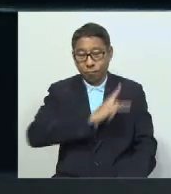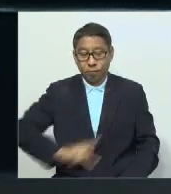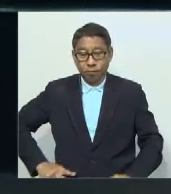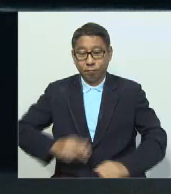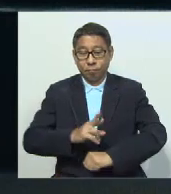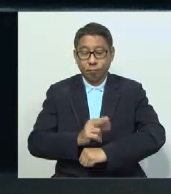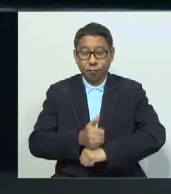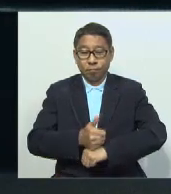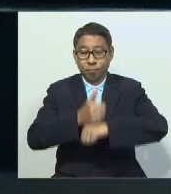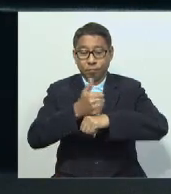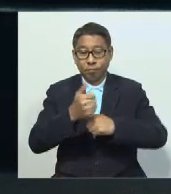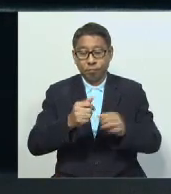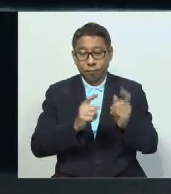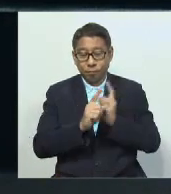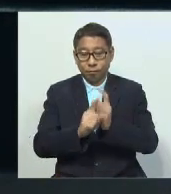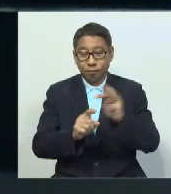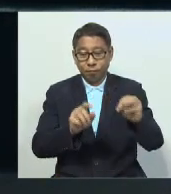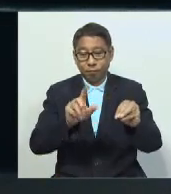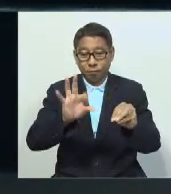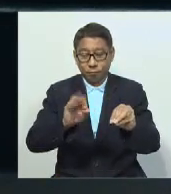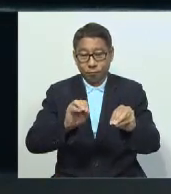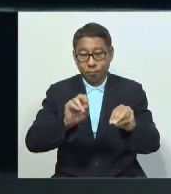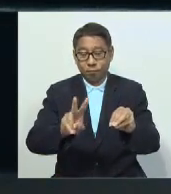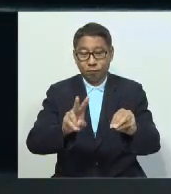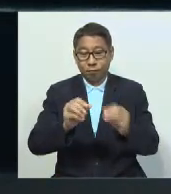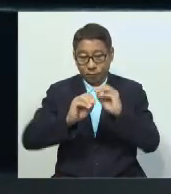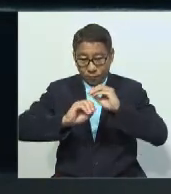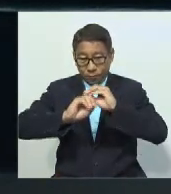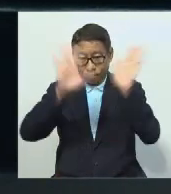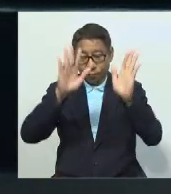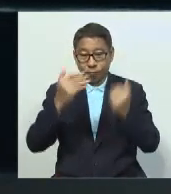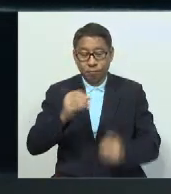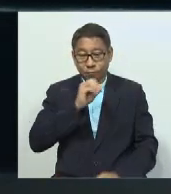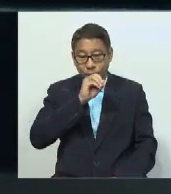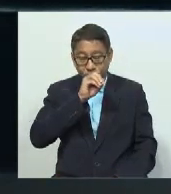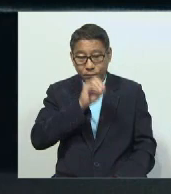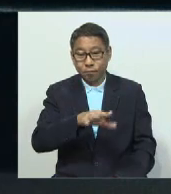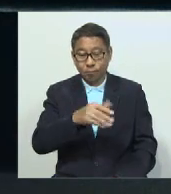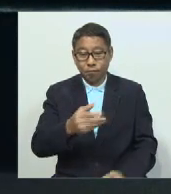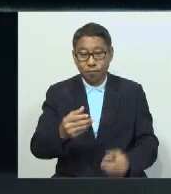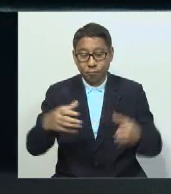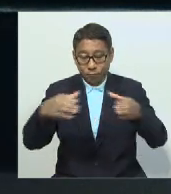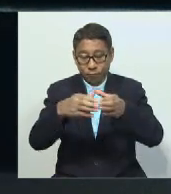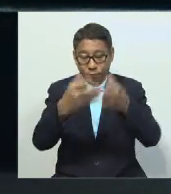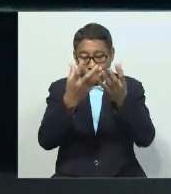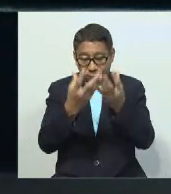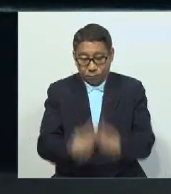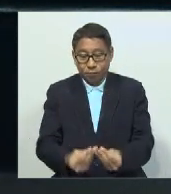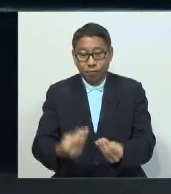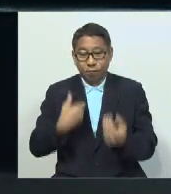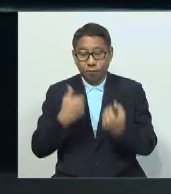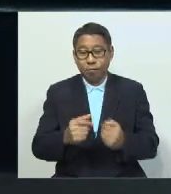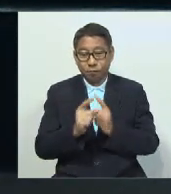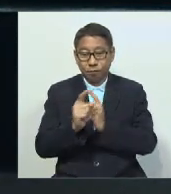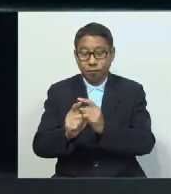มุขตามมาตรา92วรรค1วงเล็บ2อย่างชัดแจ้งแล้วจึงมีคำสั่งให้ยุบพรรคการเมืองผู้ถูกร้องตามมาต